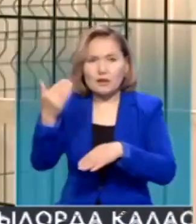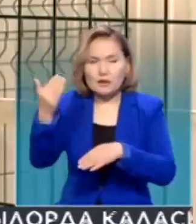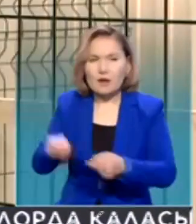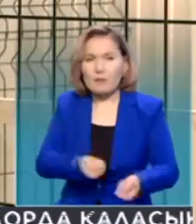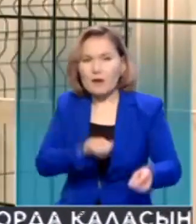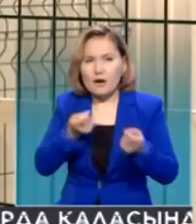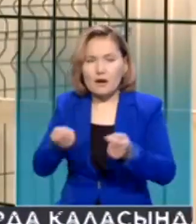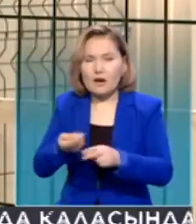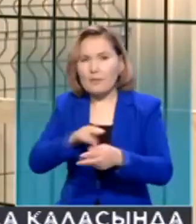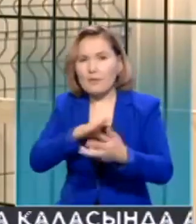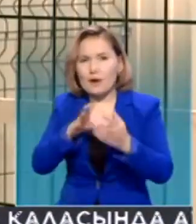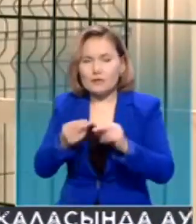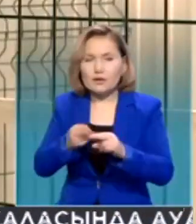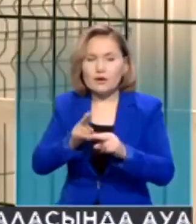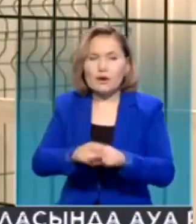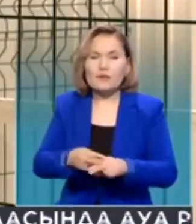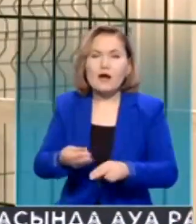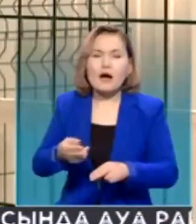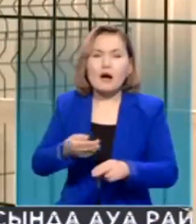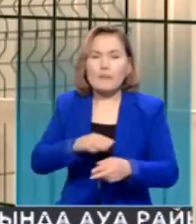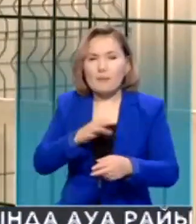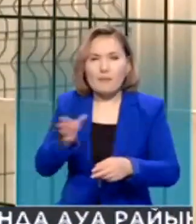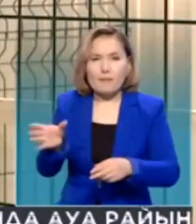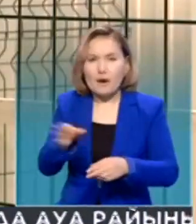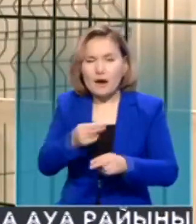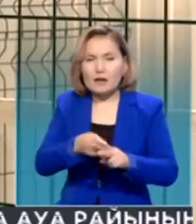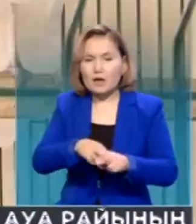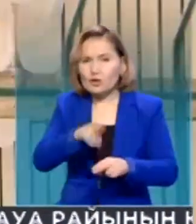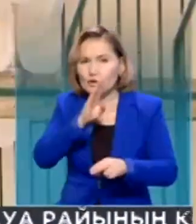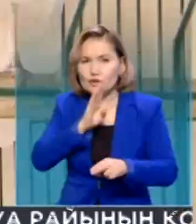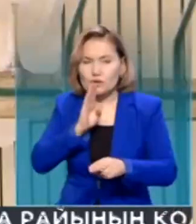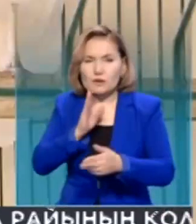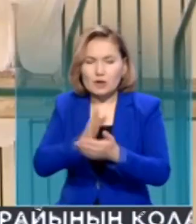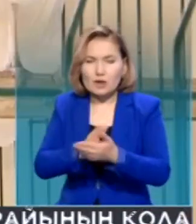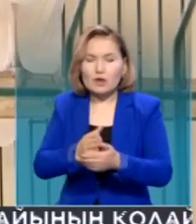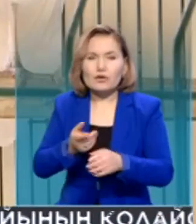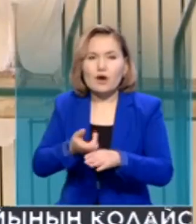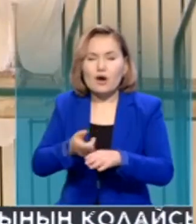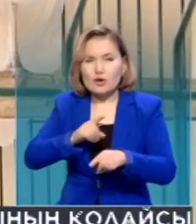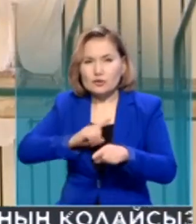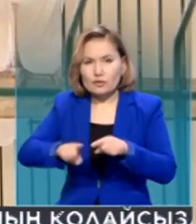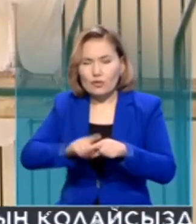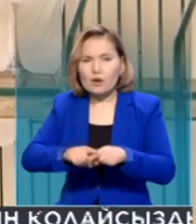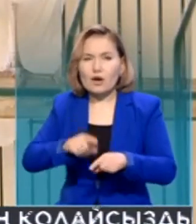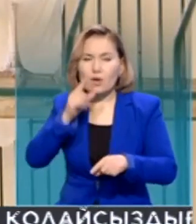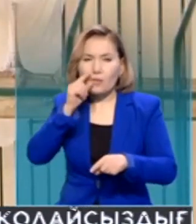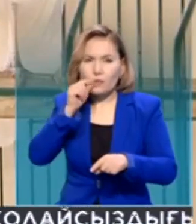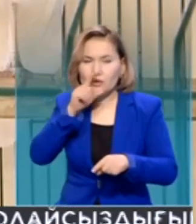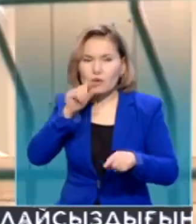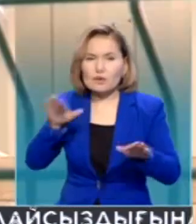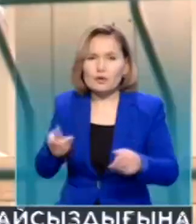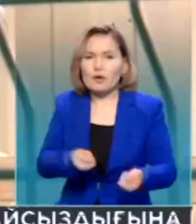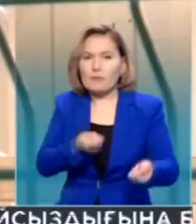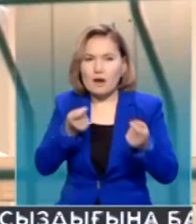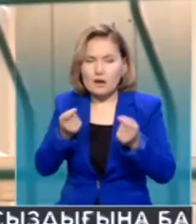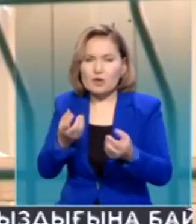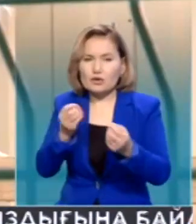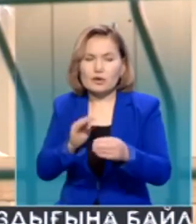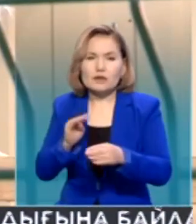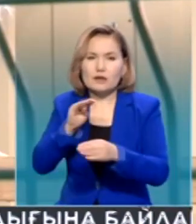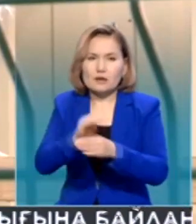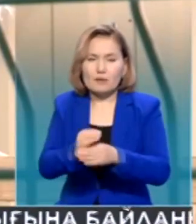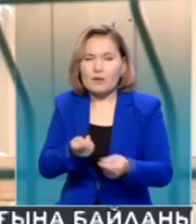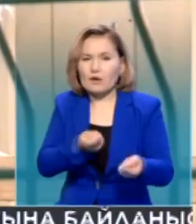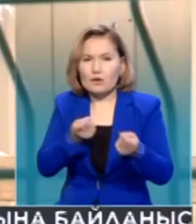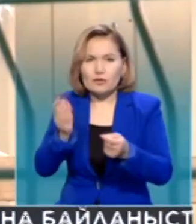алып келдік. Себебі біздегі 5 тауыстың барлығы аналық. Енді жақында әдемі құстар тіптен көбейе түседі деп күтіп отырмыз. Аталық